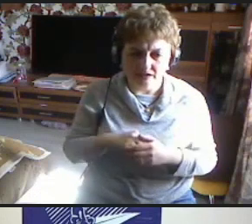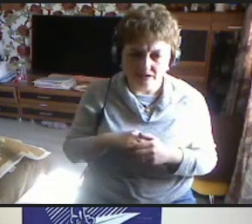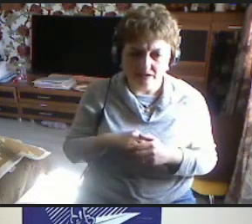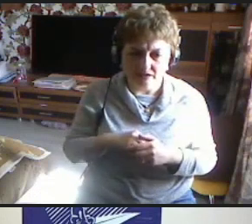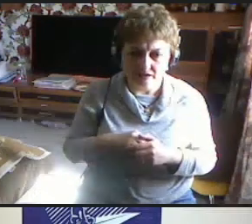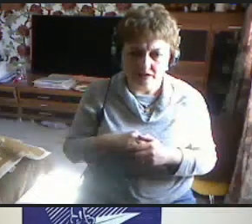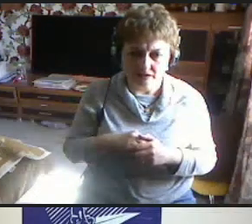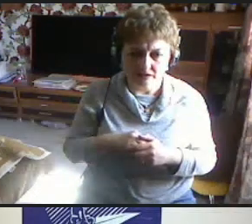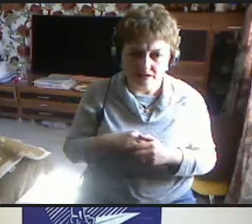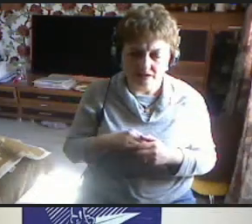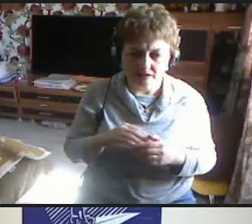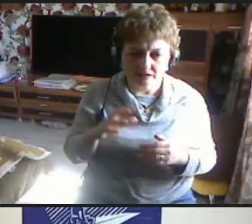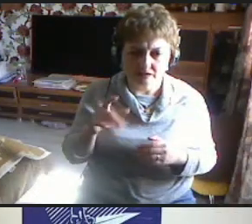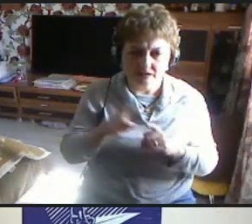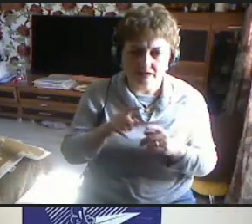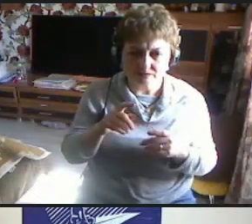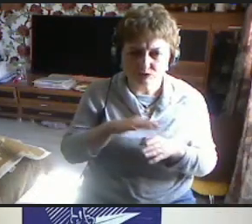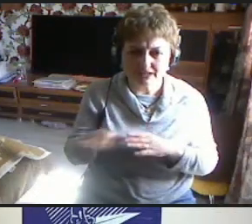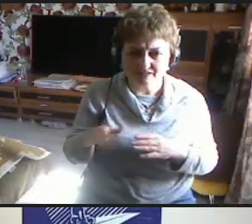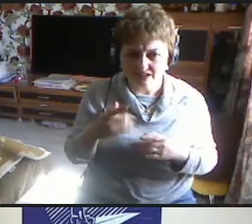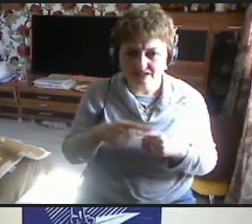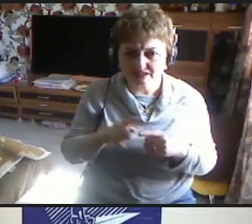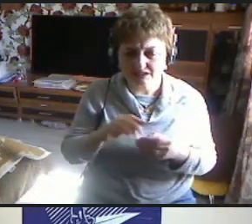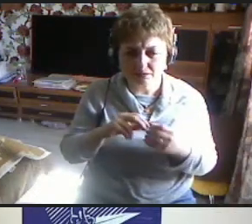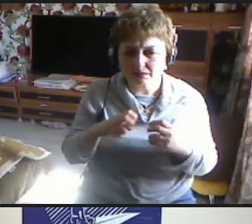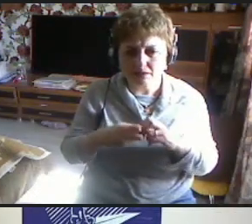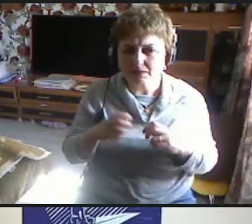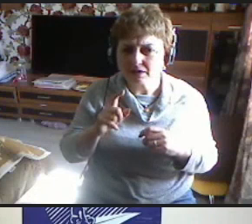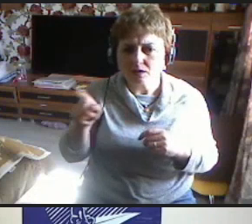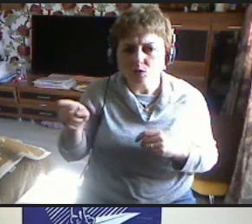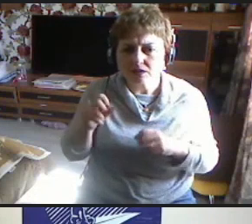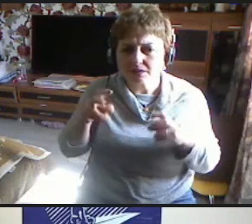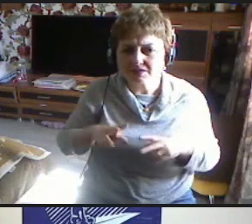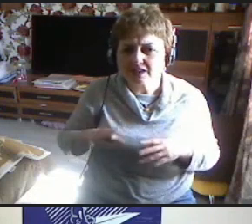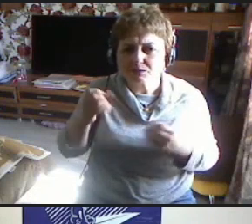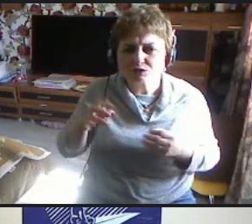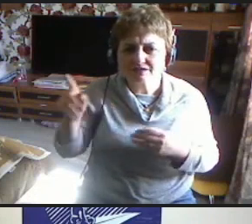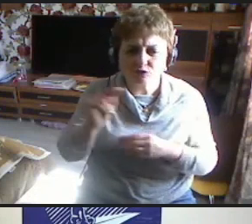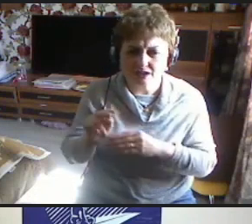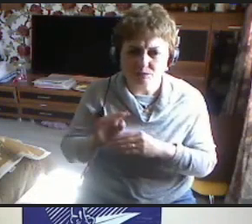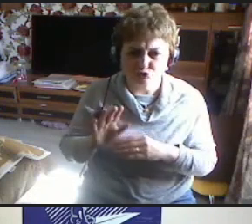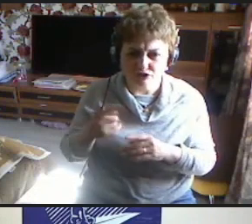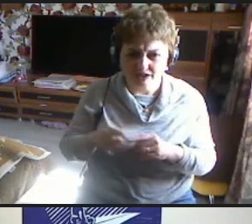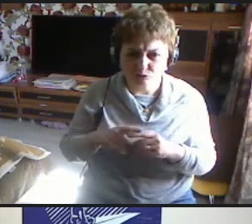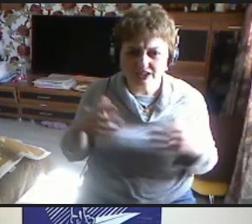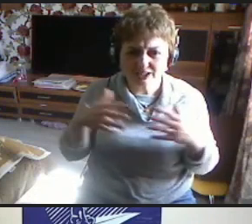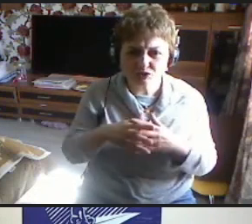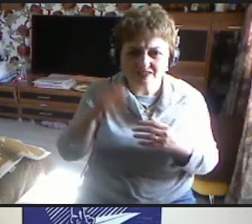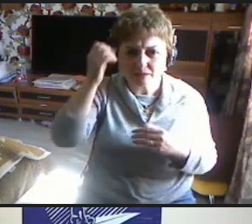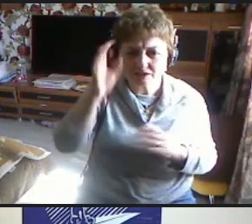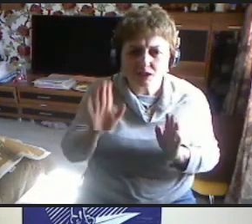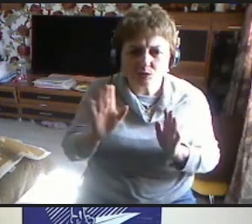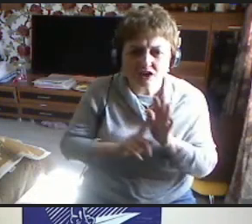справляться с такой проблемой, это не означает, что он не профессионал. Его этому не обучали. И инклюзивное образование у нас только начинает